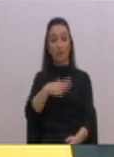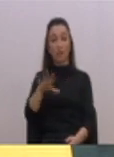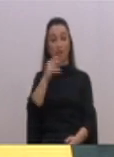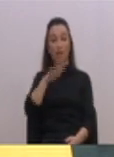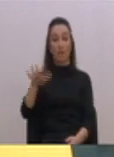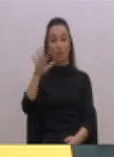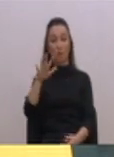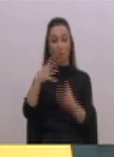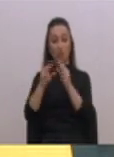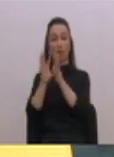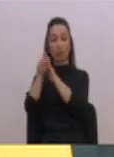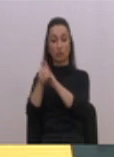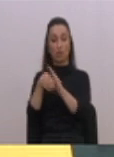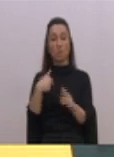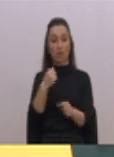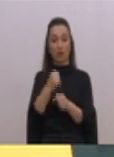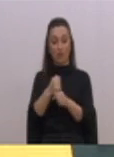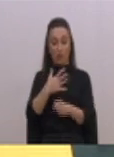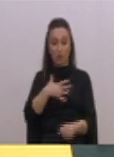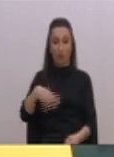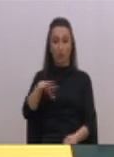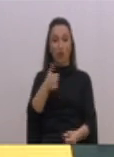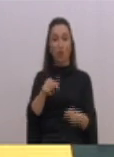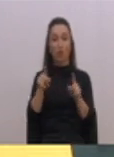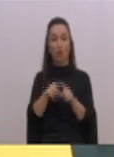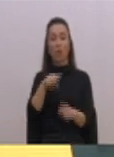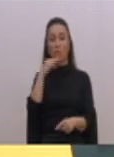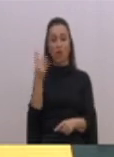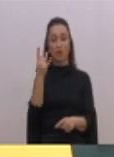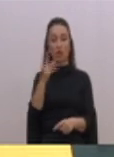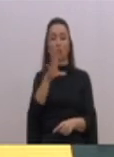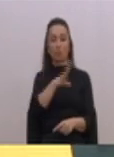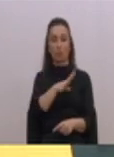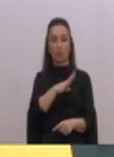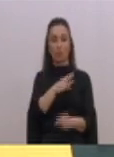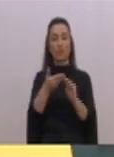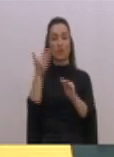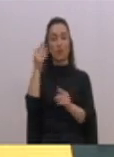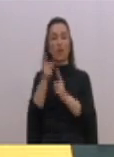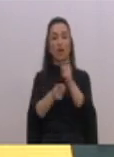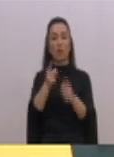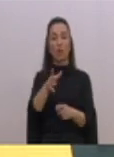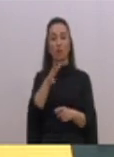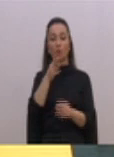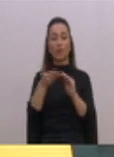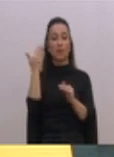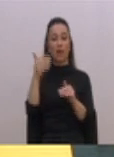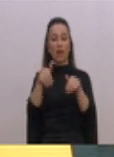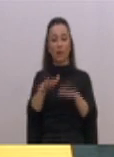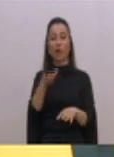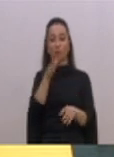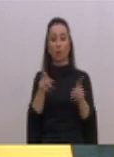ევროპულ ოჯახში შეყვანა, ამას გავაკეთებთ ჩვენ, როგორც ეს არერთხელ მოხდა țina reformebis, tu țina gadați pe telebebis,